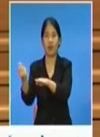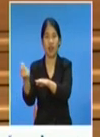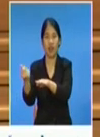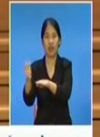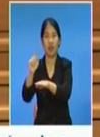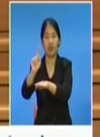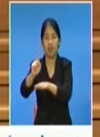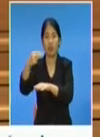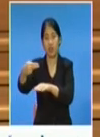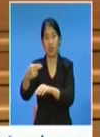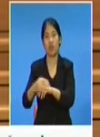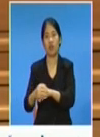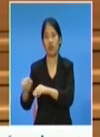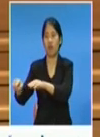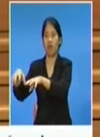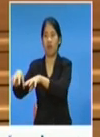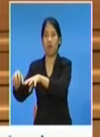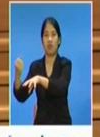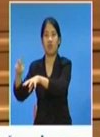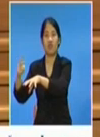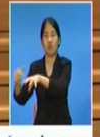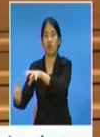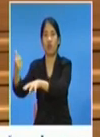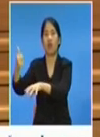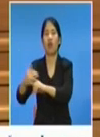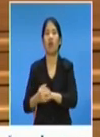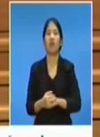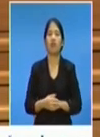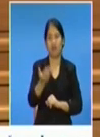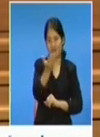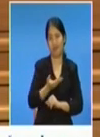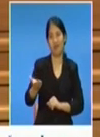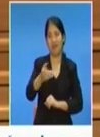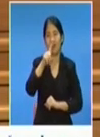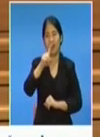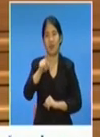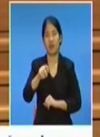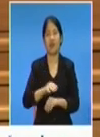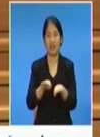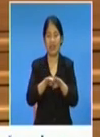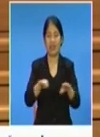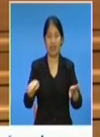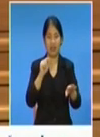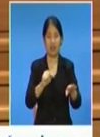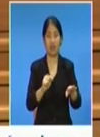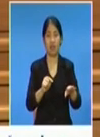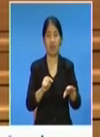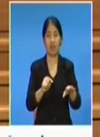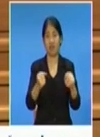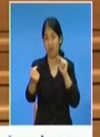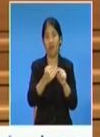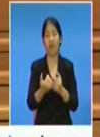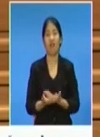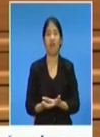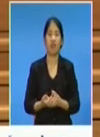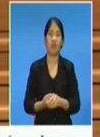ได้ครับท่านดูตามหลักเกณฑ์นี้มันเข้าไหมครับผมถามว่าหัวหน้าหน่วยงานทำไมไม่ยกเลิกเขาบอก